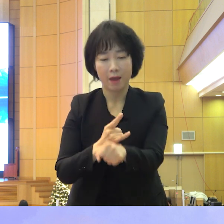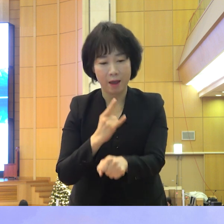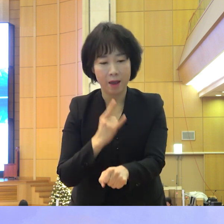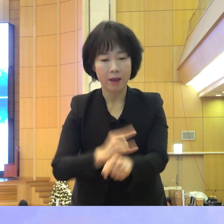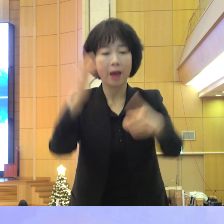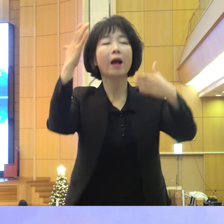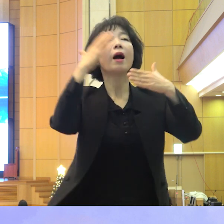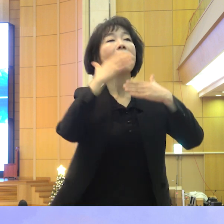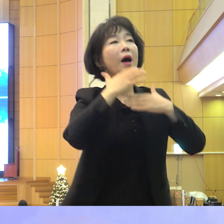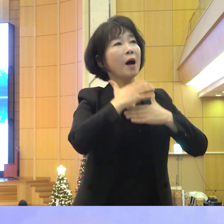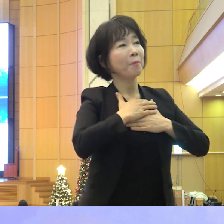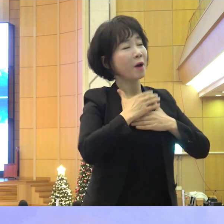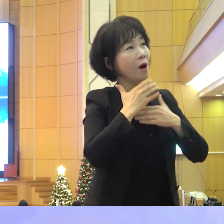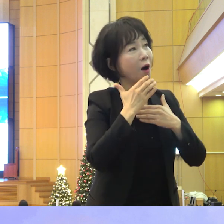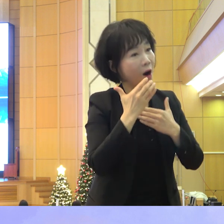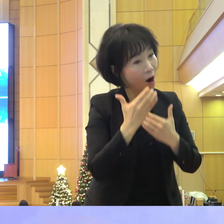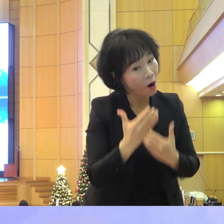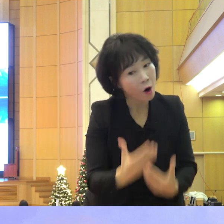평안히